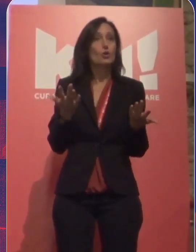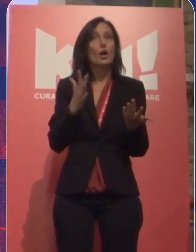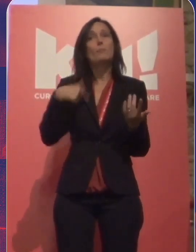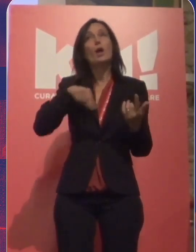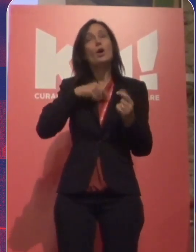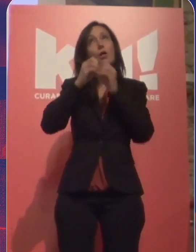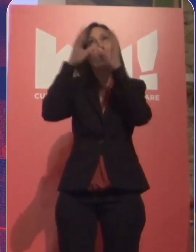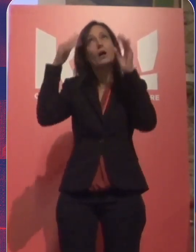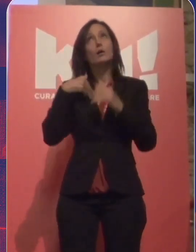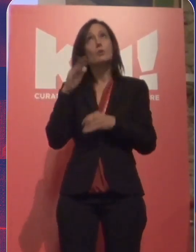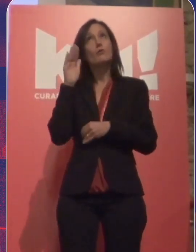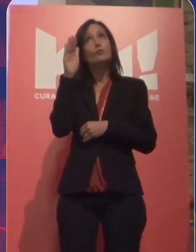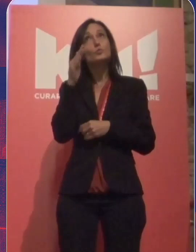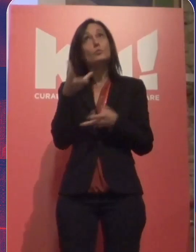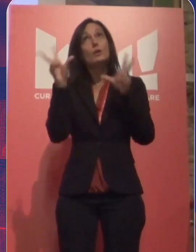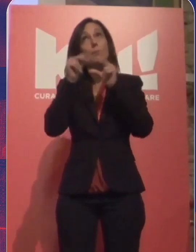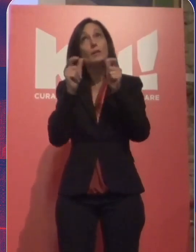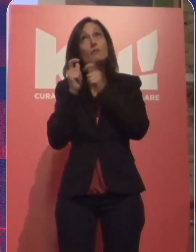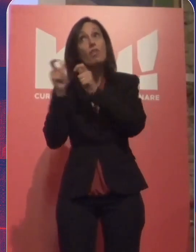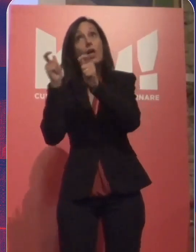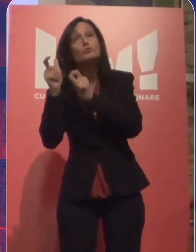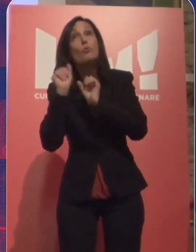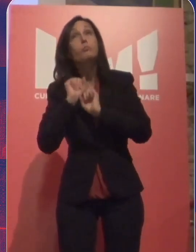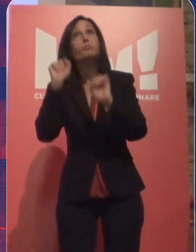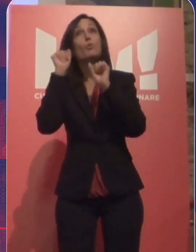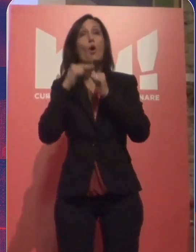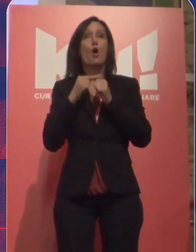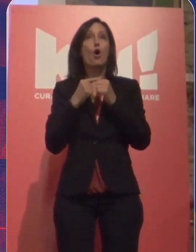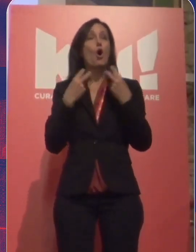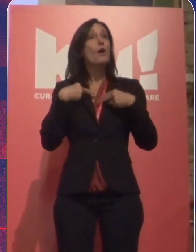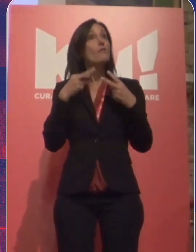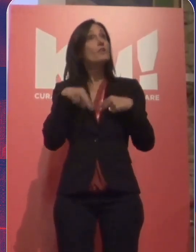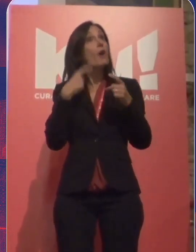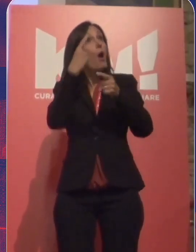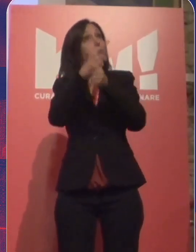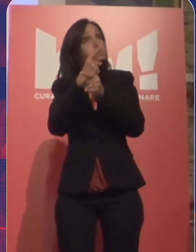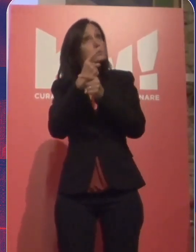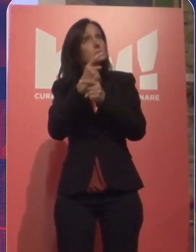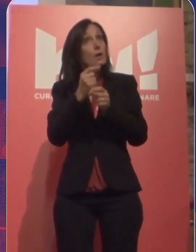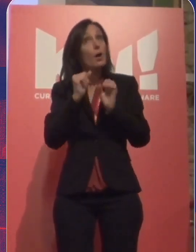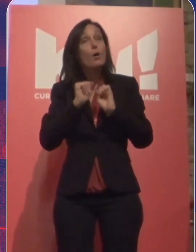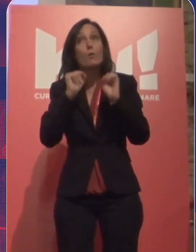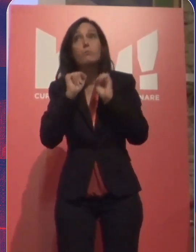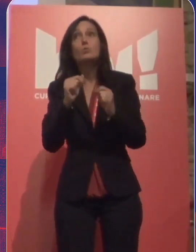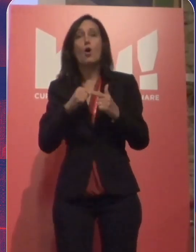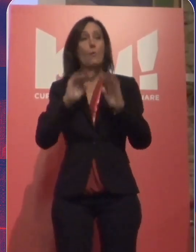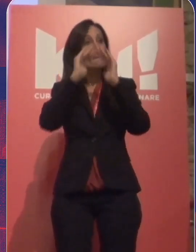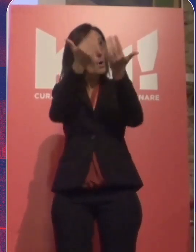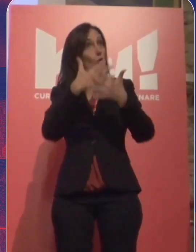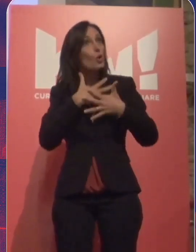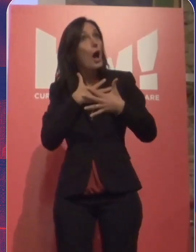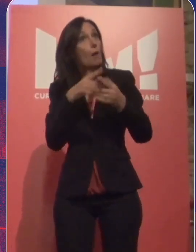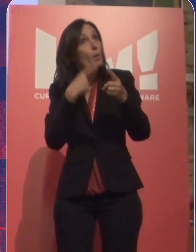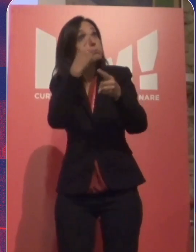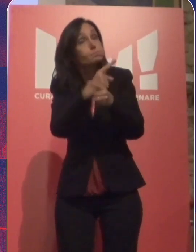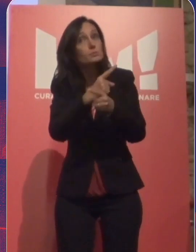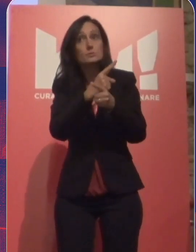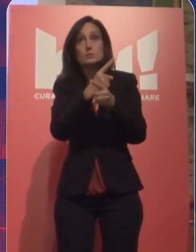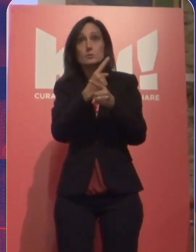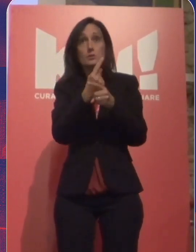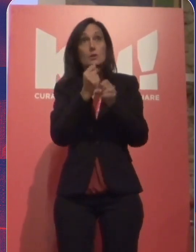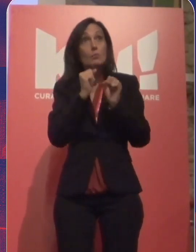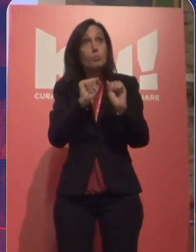come vivevamo prima ritorneremo al mondo ad amare il mondo come lo abbiamo amato prima cioè una serie di